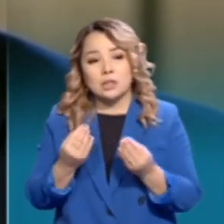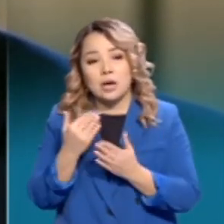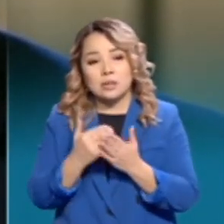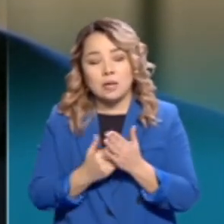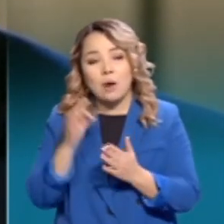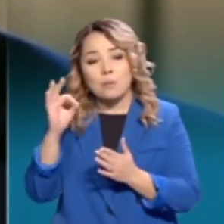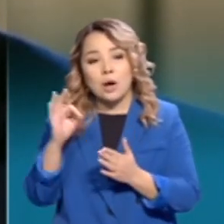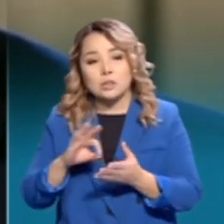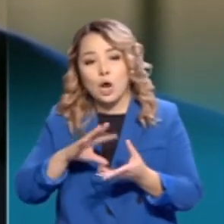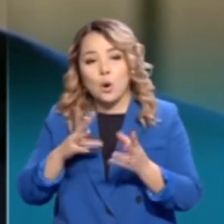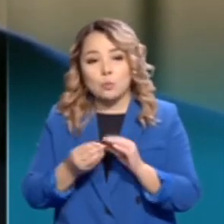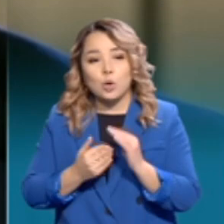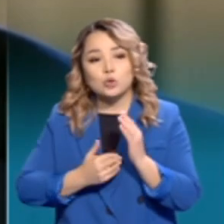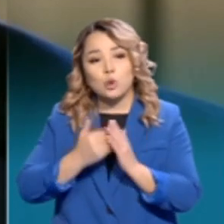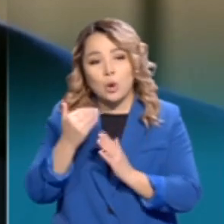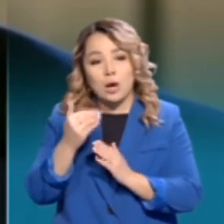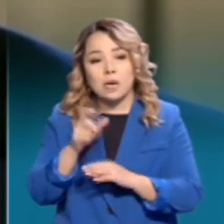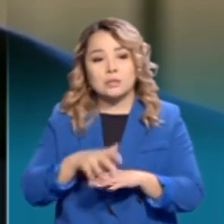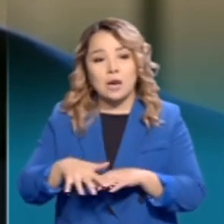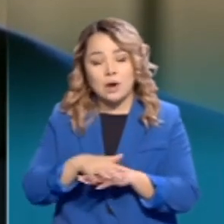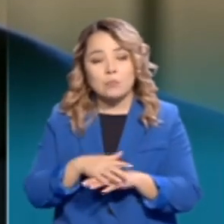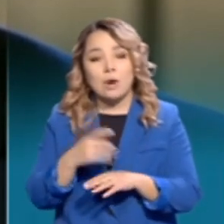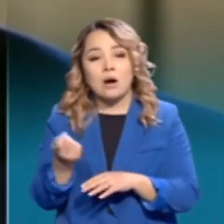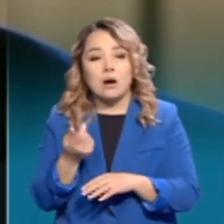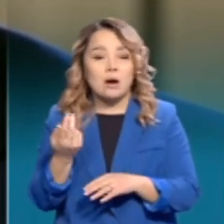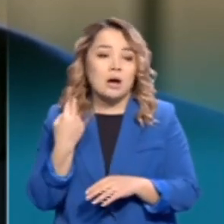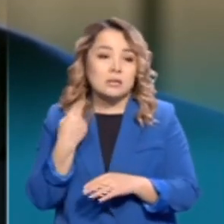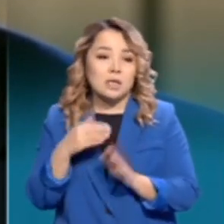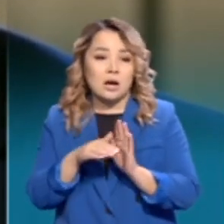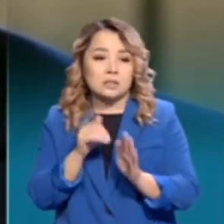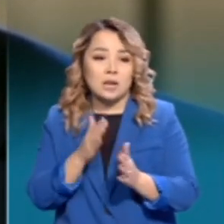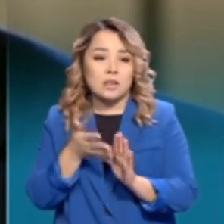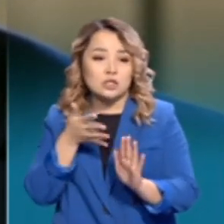алғанда пайыздық мөлшерлеменің жоғарылауы адамдарды азырақ қарыз алуға және